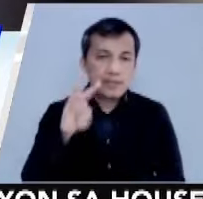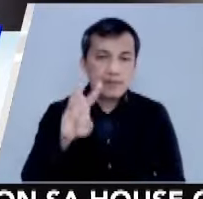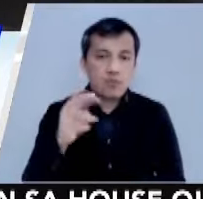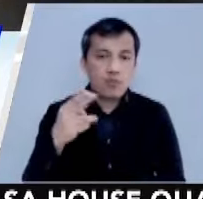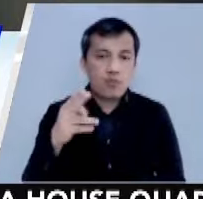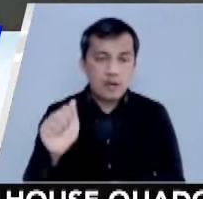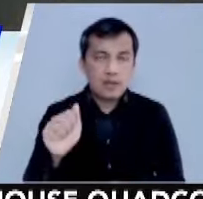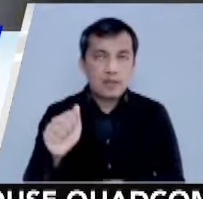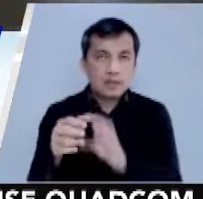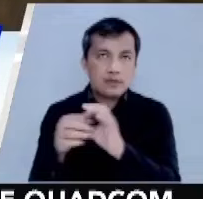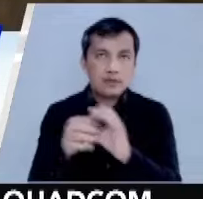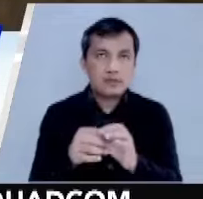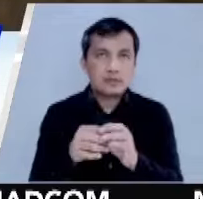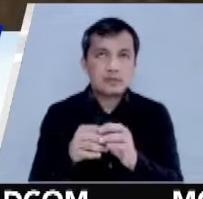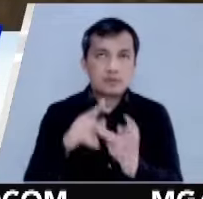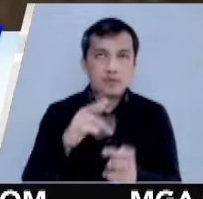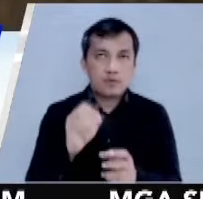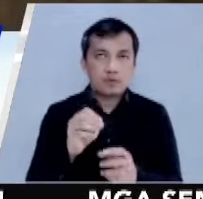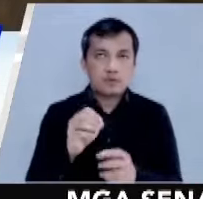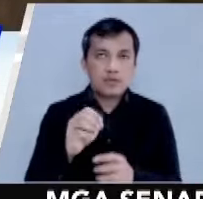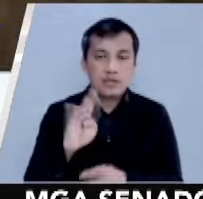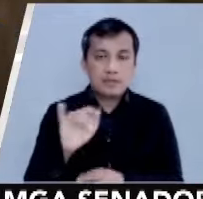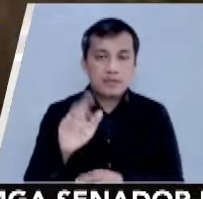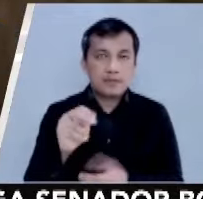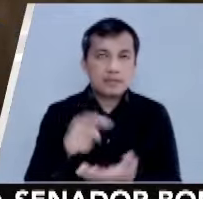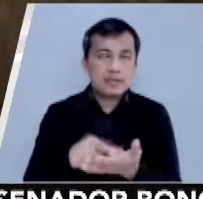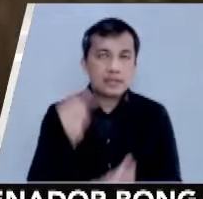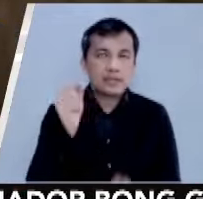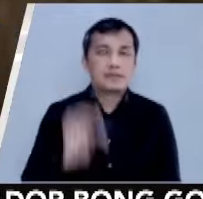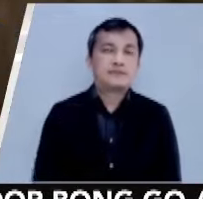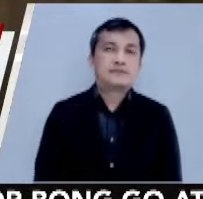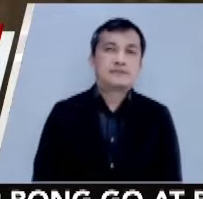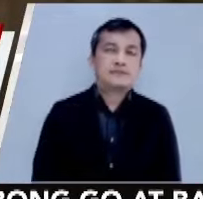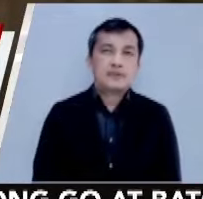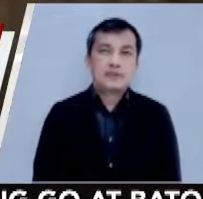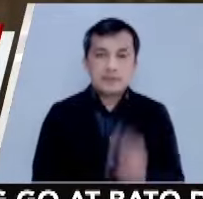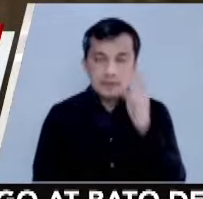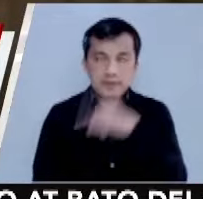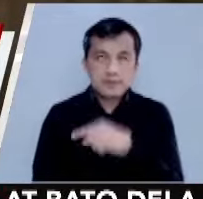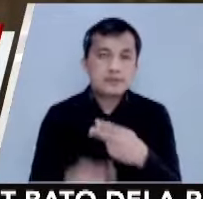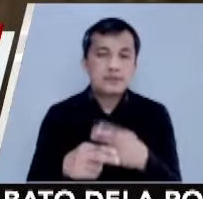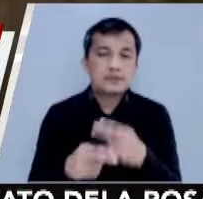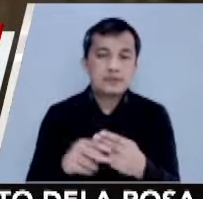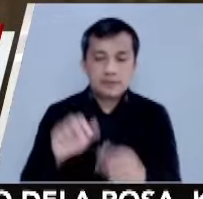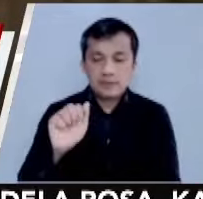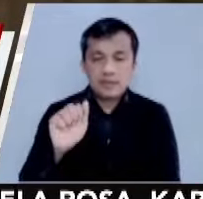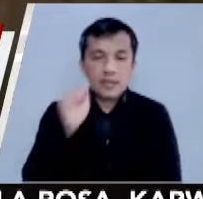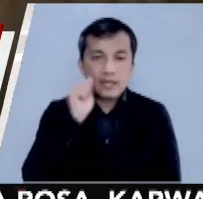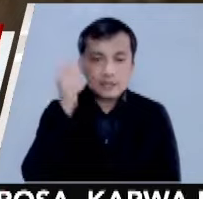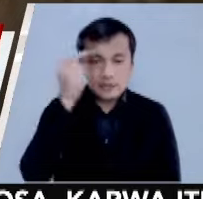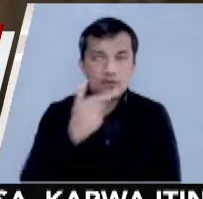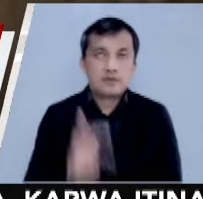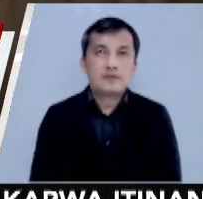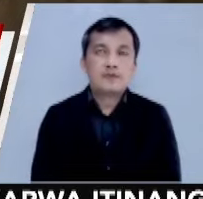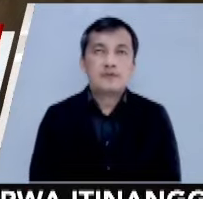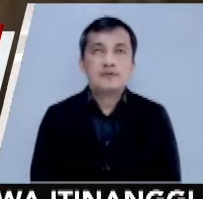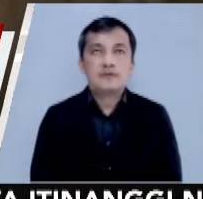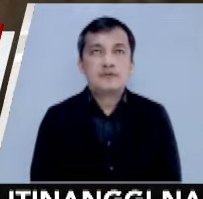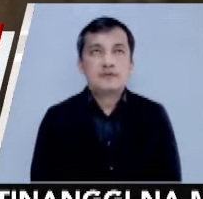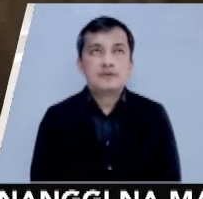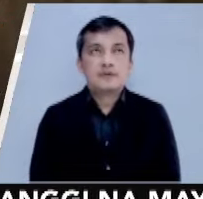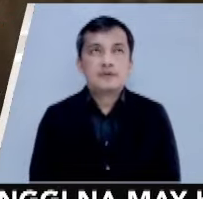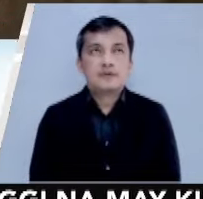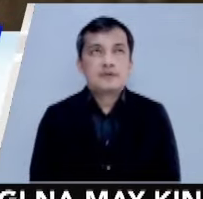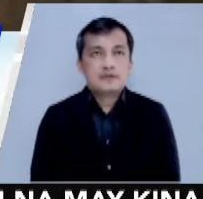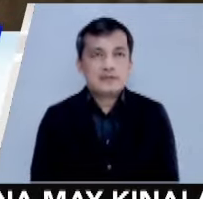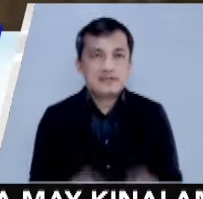Bamban, Tarlac. Si ano kasi maraming alias ano, si Alice Go. So tinitingnan din natin yung